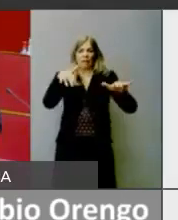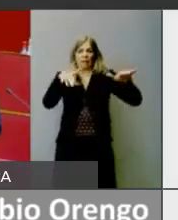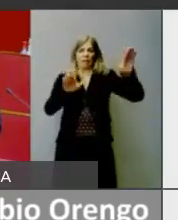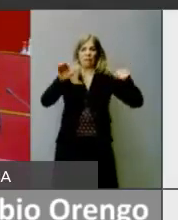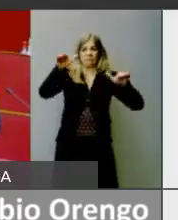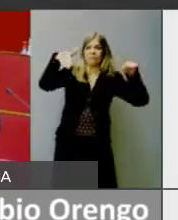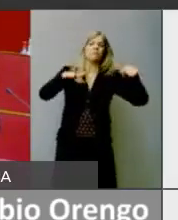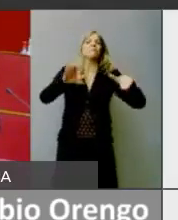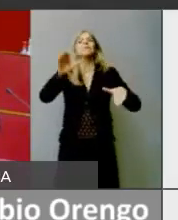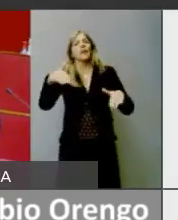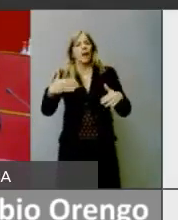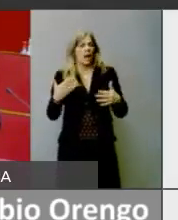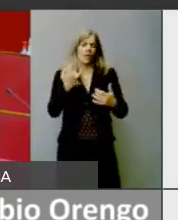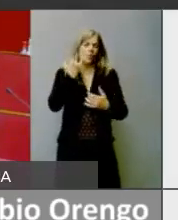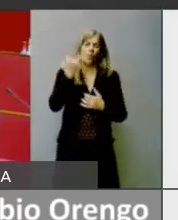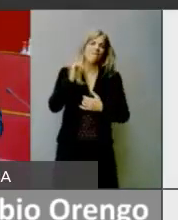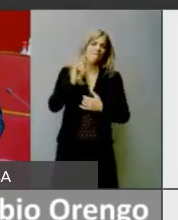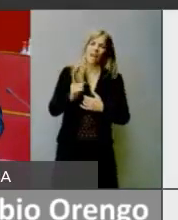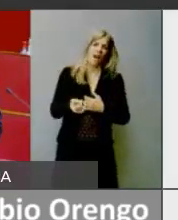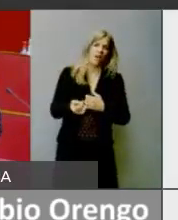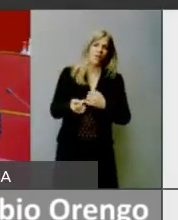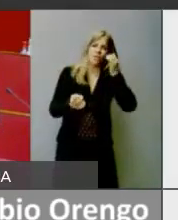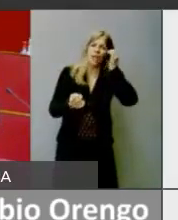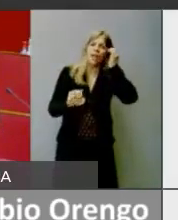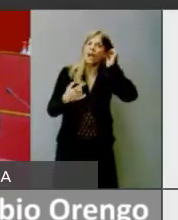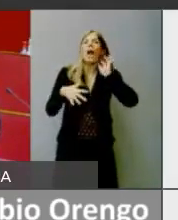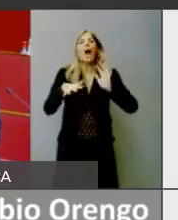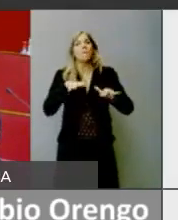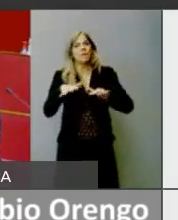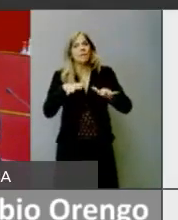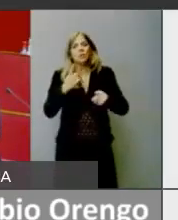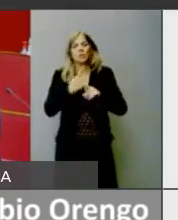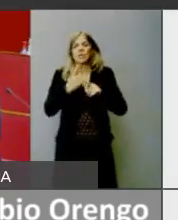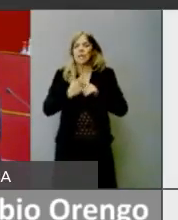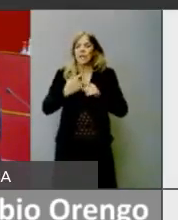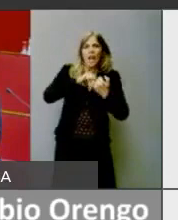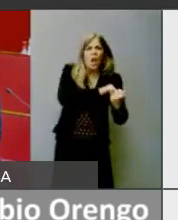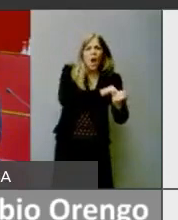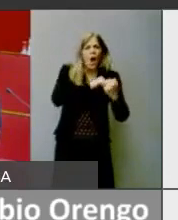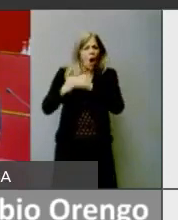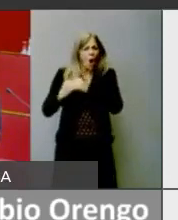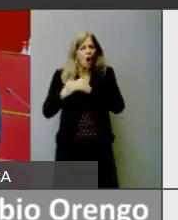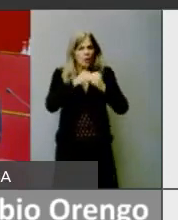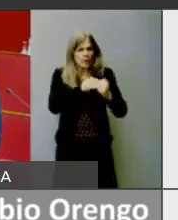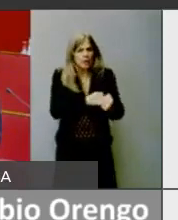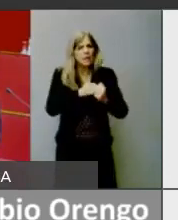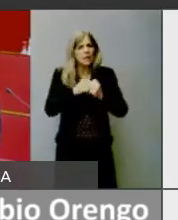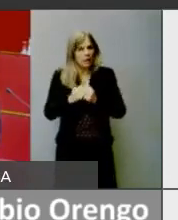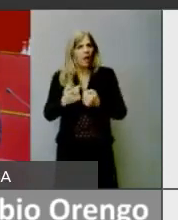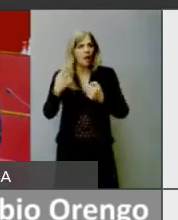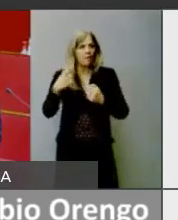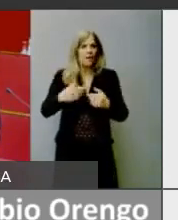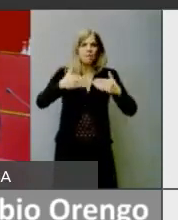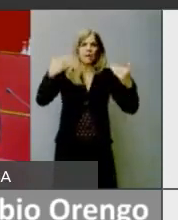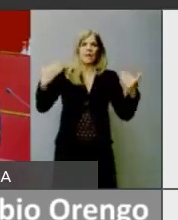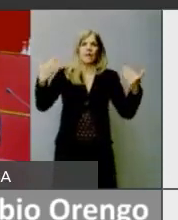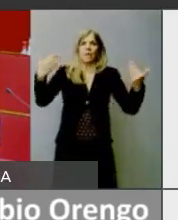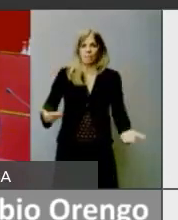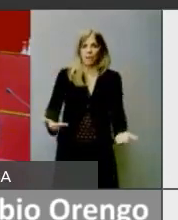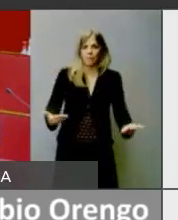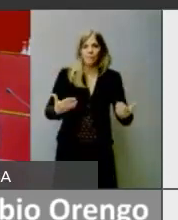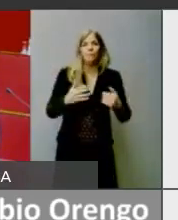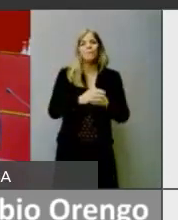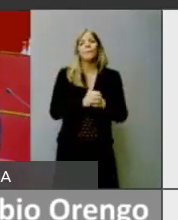devono lottare sostanzialmente per abbattere le barriere architettoniche. Io credo che oggi non sia il giorno della polemica, che